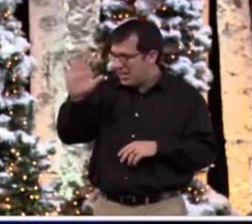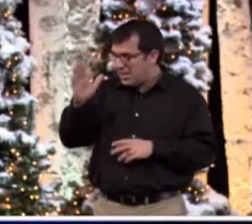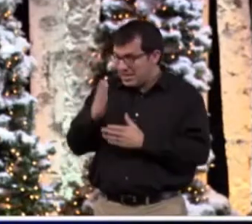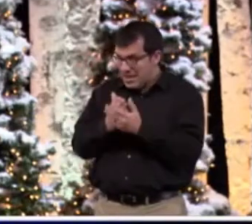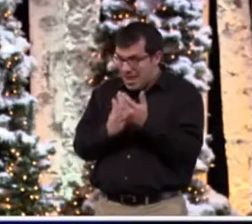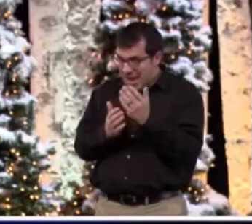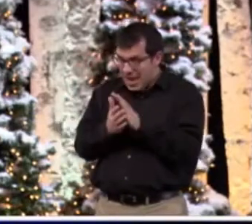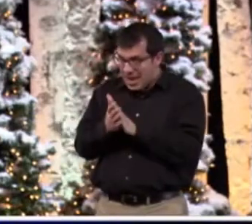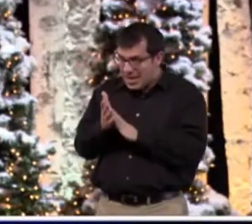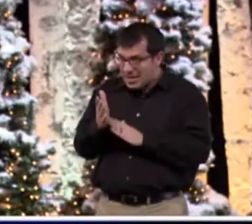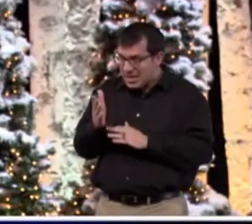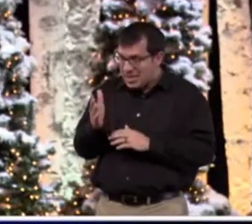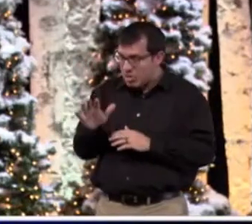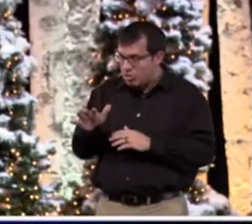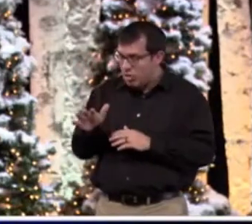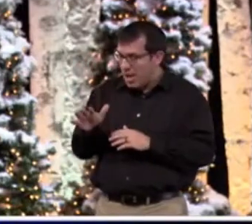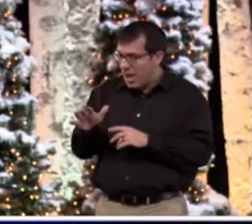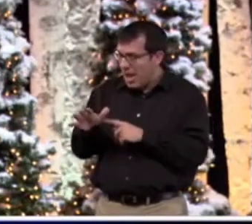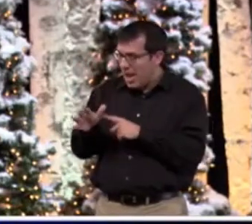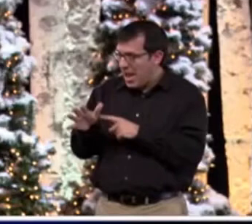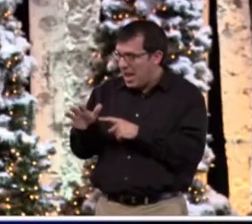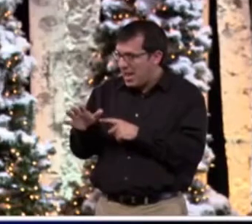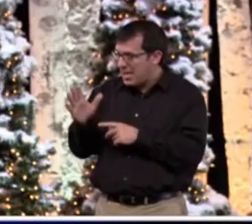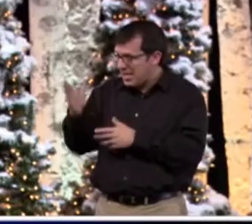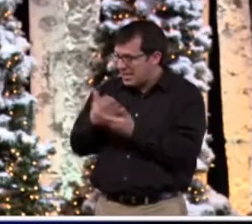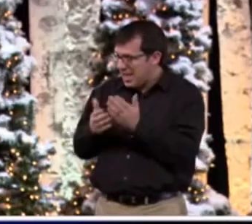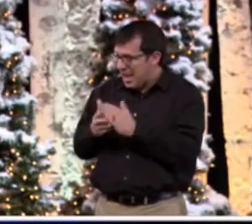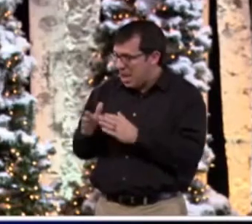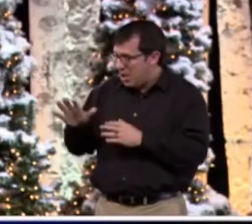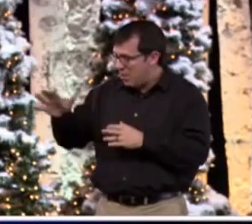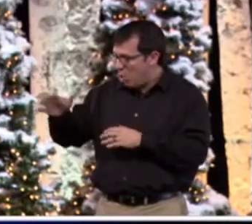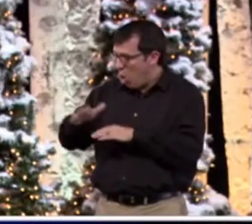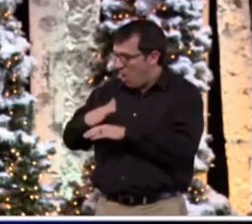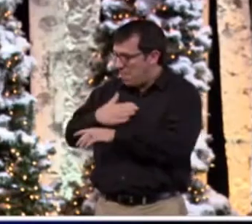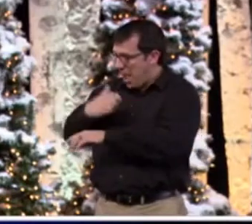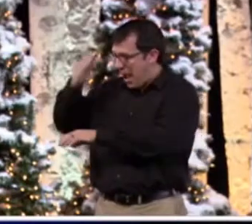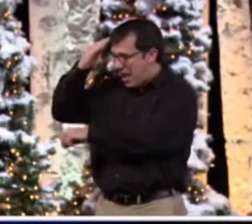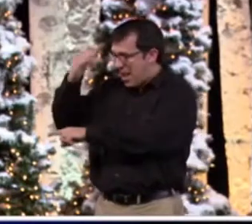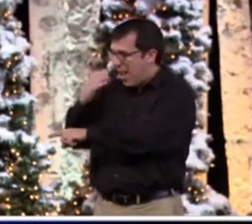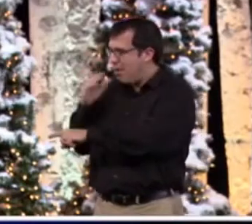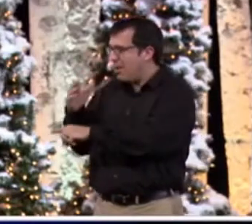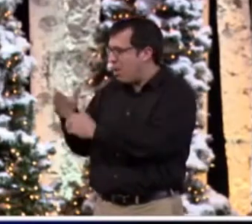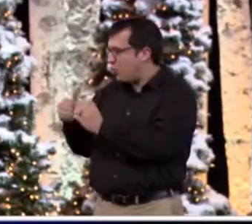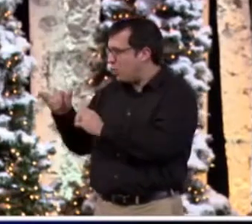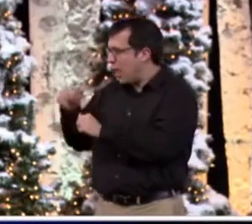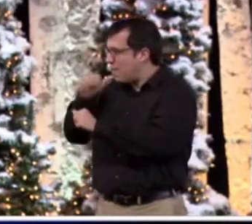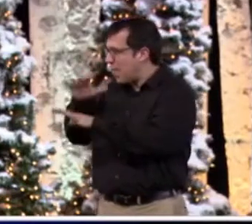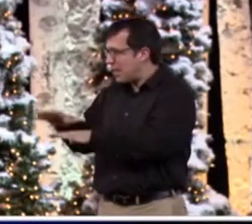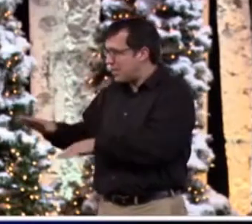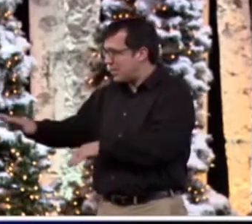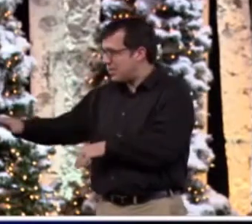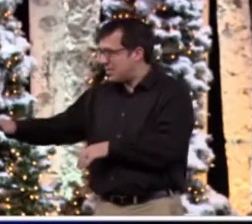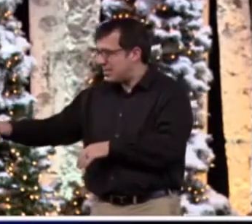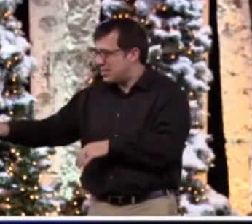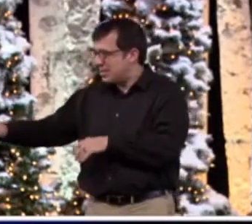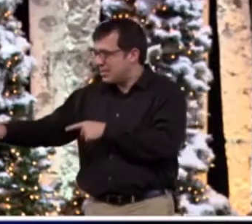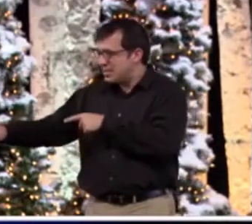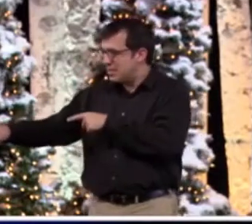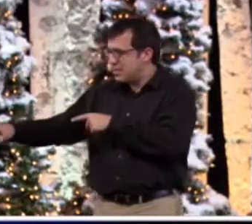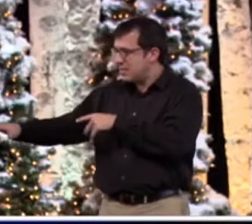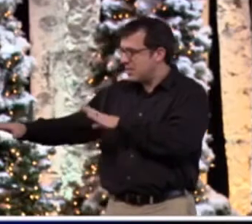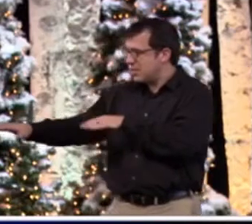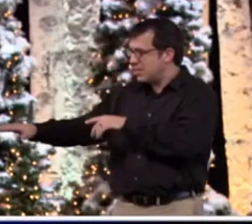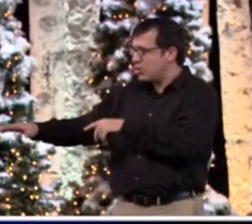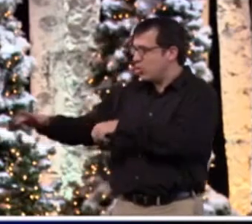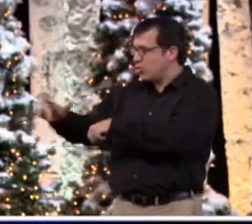उठाउनु भयो जो काँपिरहेको थियो, उहाँले आशीर्वाद दिन लागे झै उहाँको हात मेरो शिरमा राख्नुभयो र भन्नुभयो,